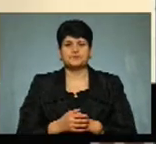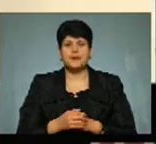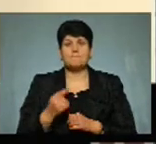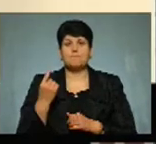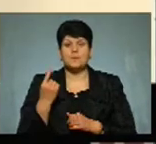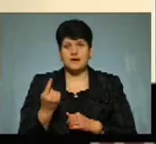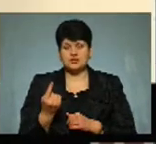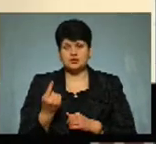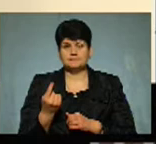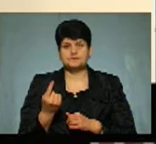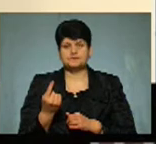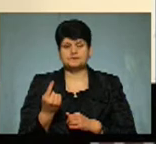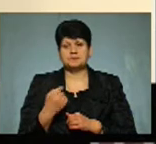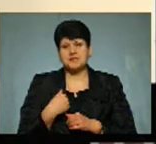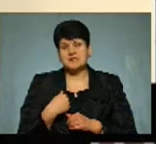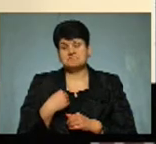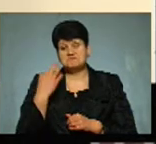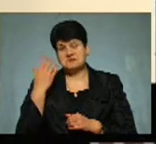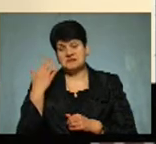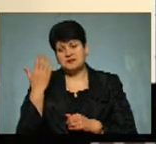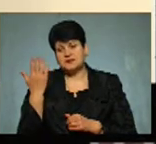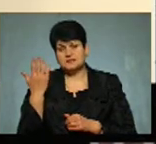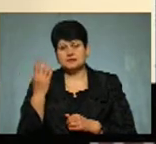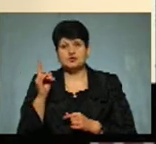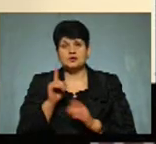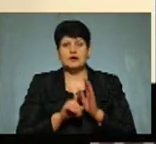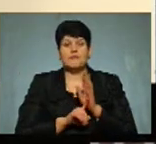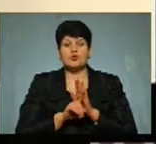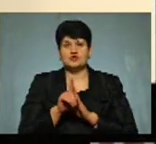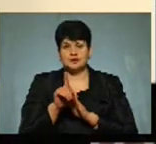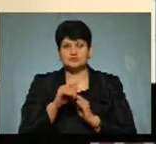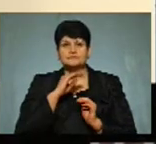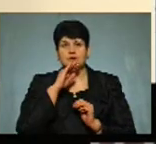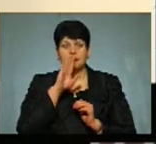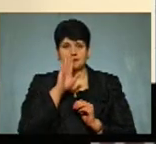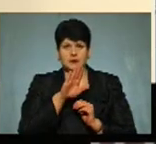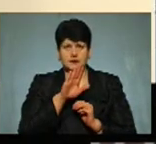По-перше, мені здається, що для початку достатньо, тому що